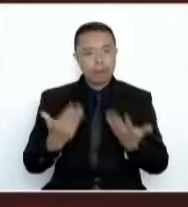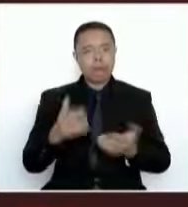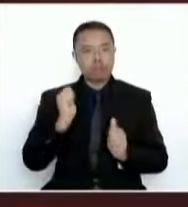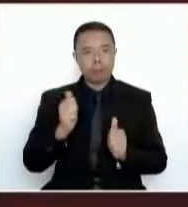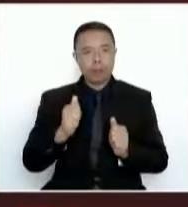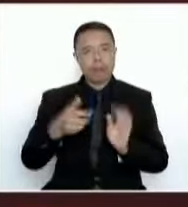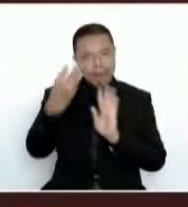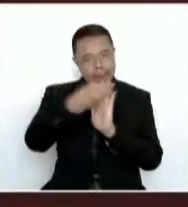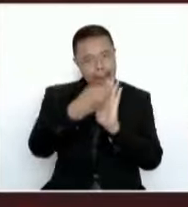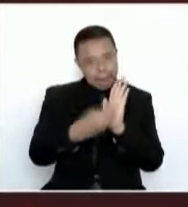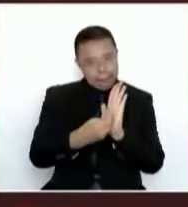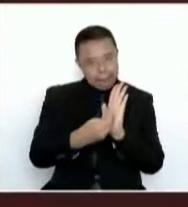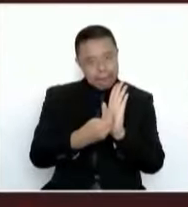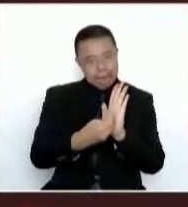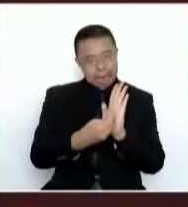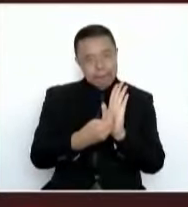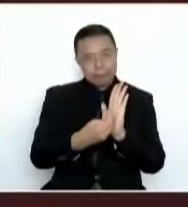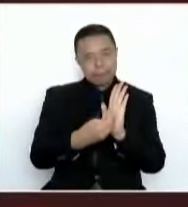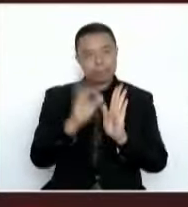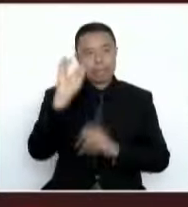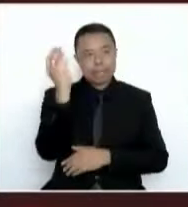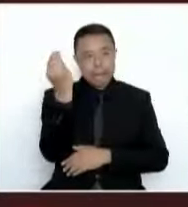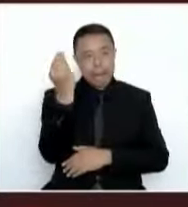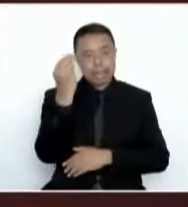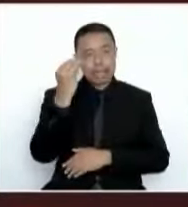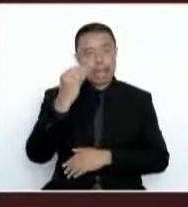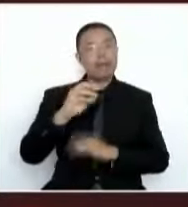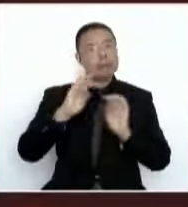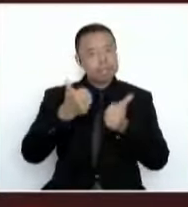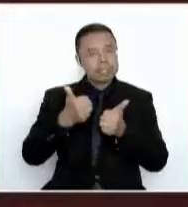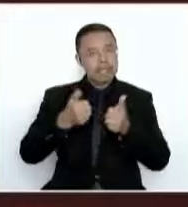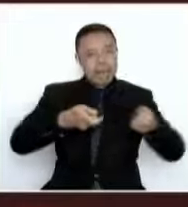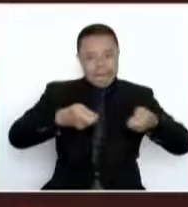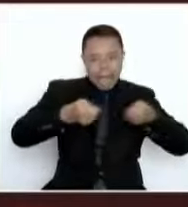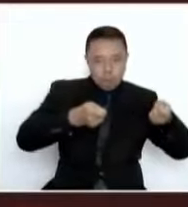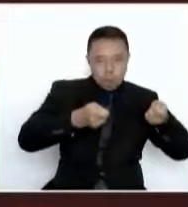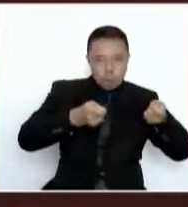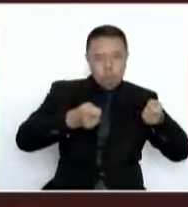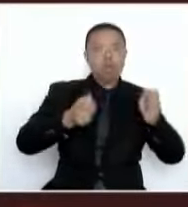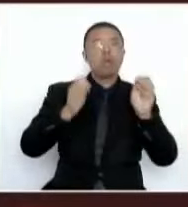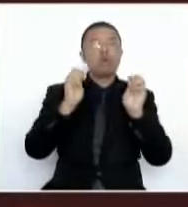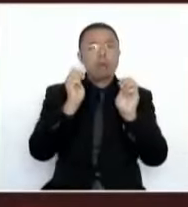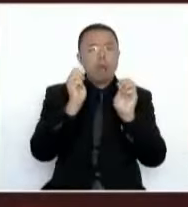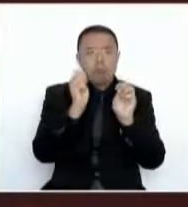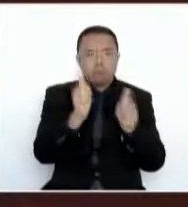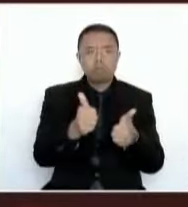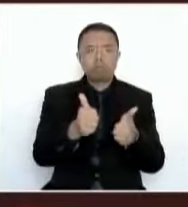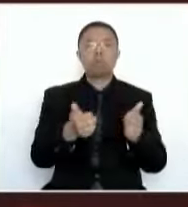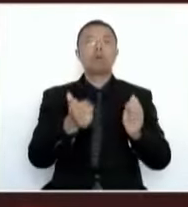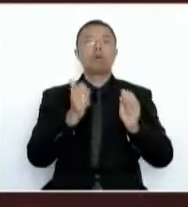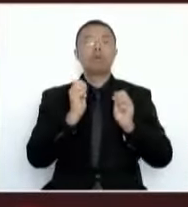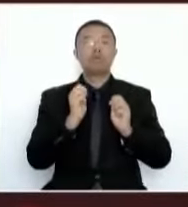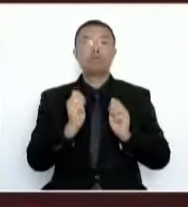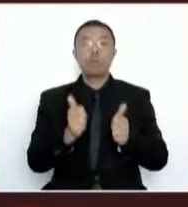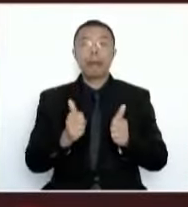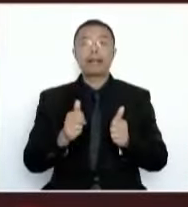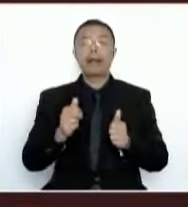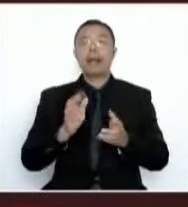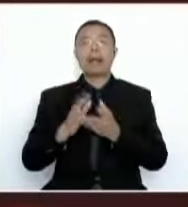dana-dana yang ada di ee Jakarta ini bisa dikelola dengan baik agar Ee tidak ee